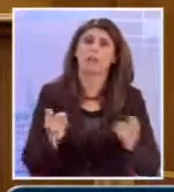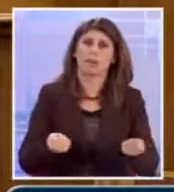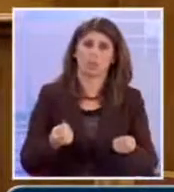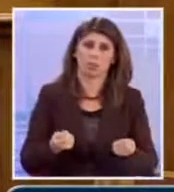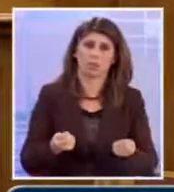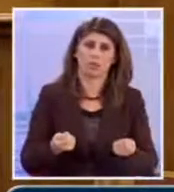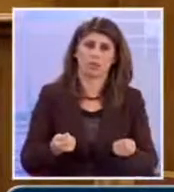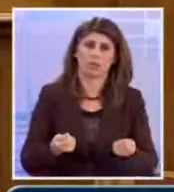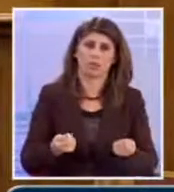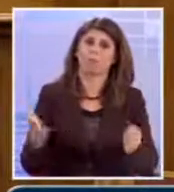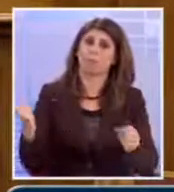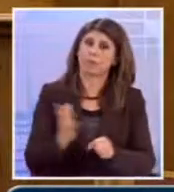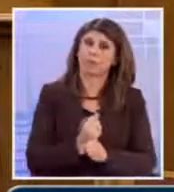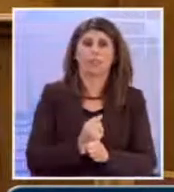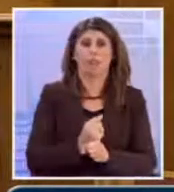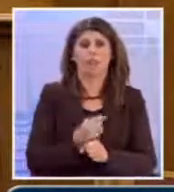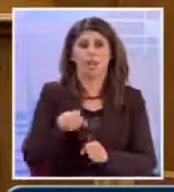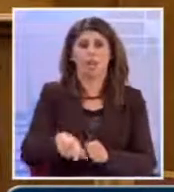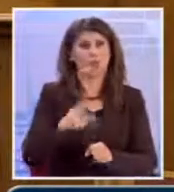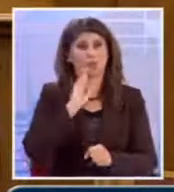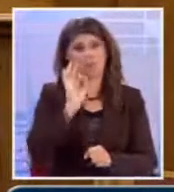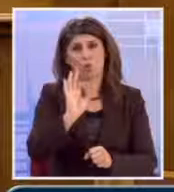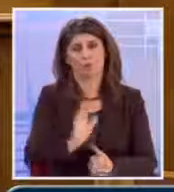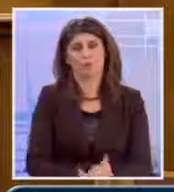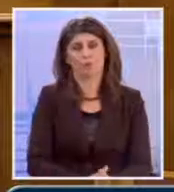χρησιμοποιήσει για την επίτευξή τους.